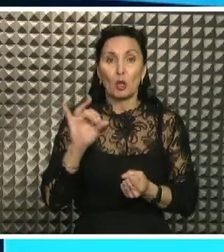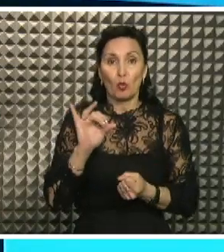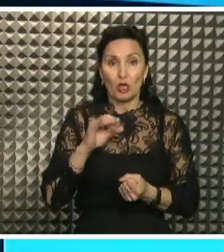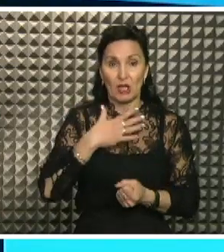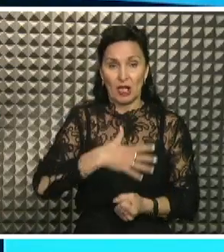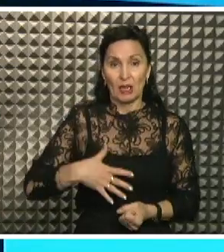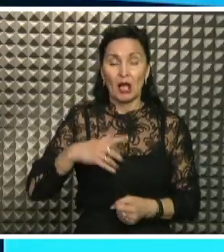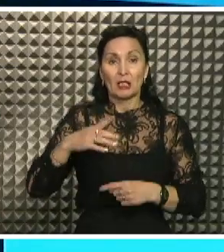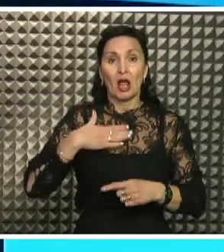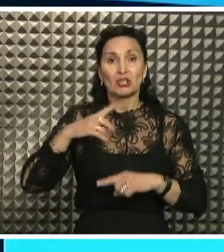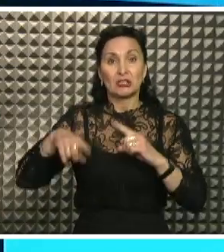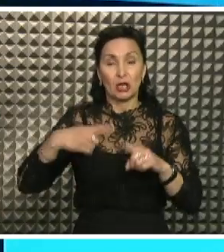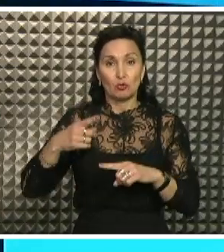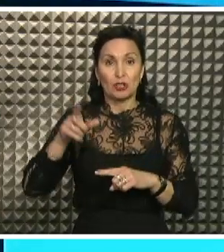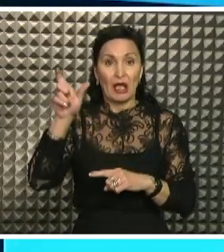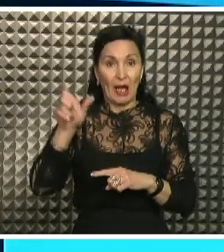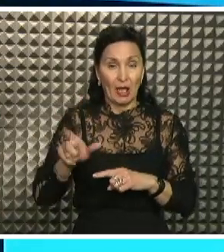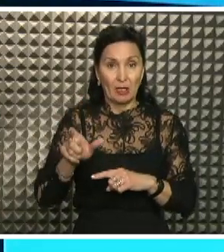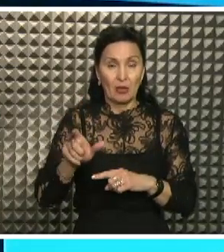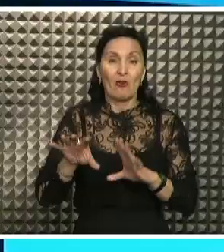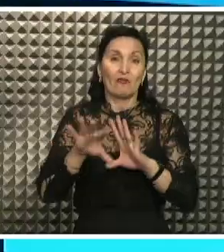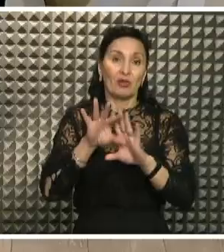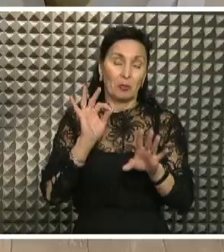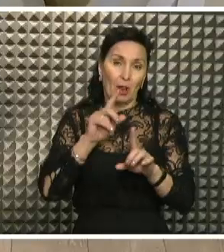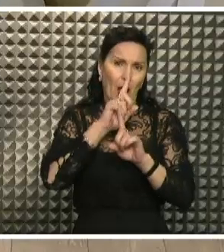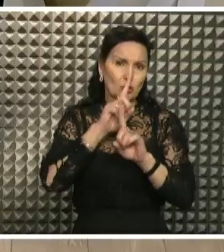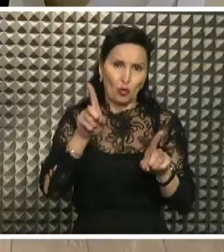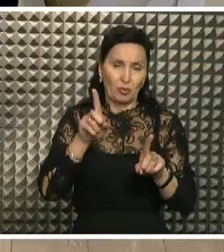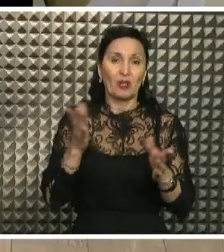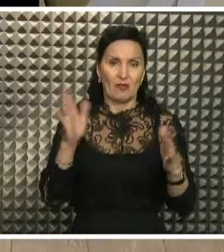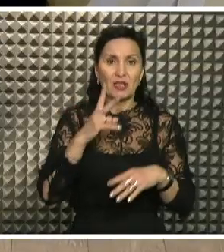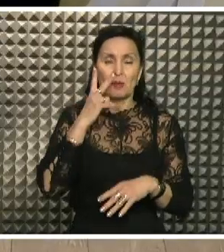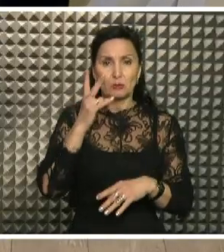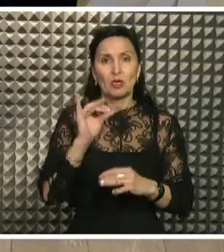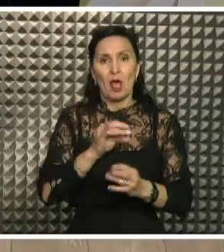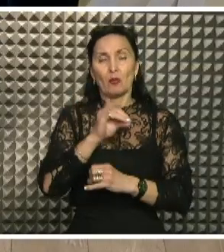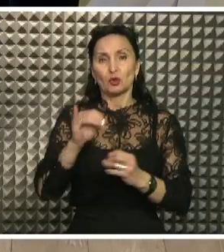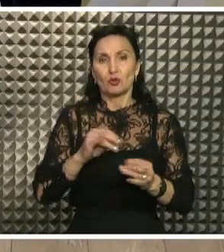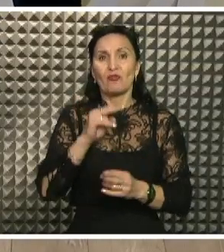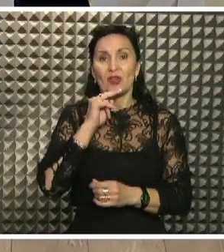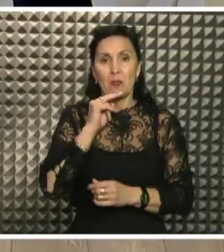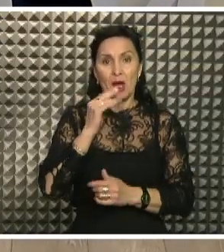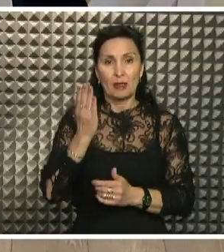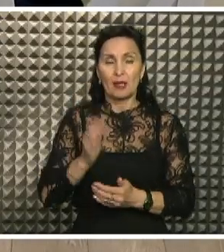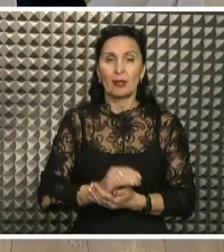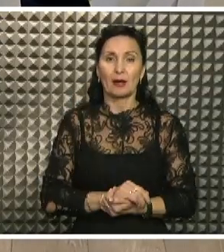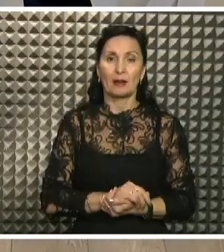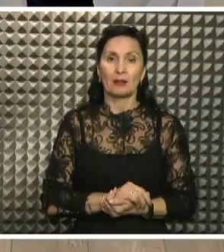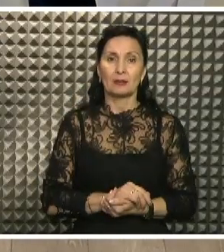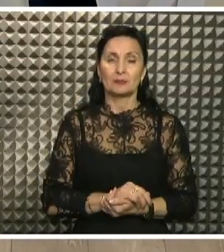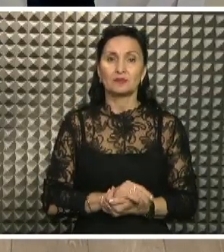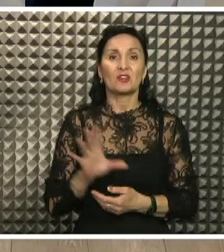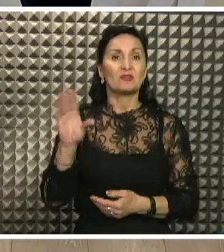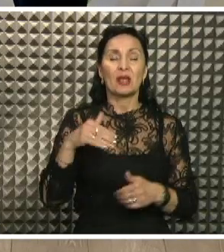Наша следующая героиня нашего следующего сюжета выбрала особенный. Давайте посмотрим и обсудим. Внимание на экран.